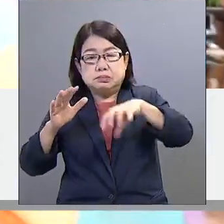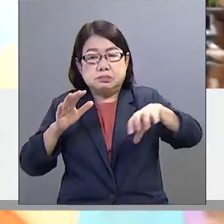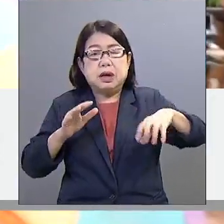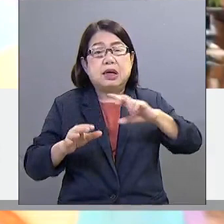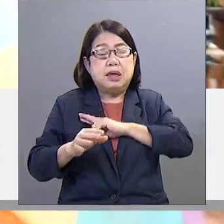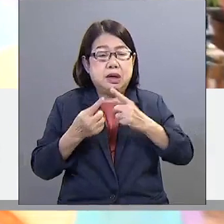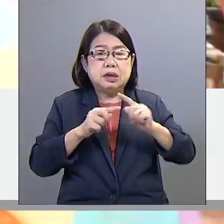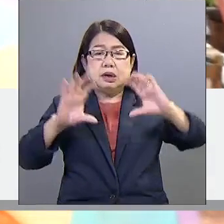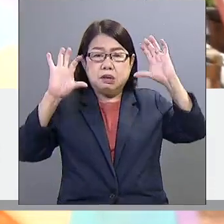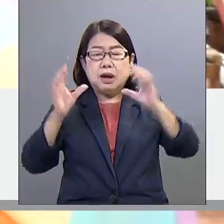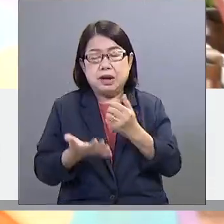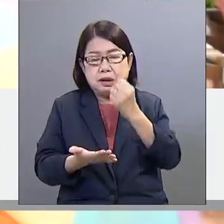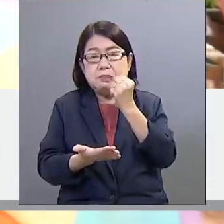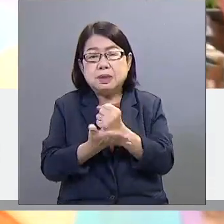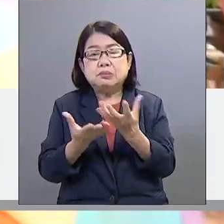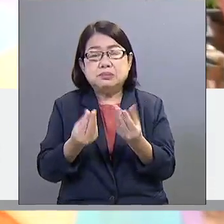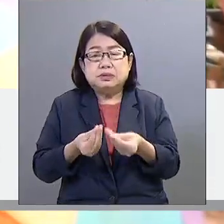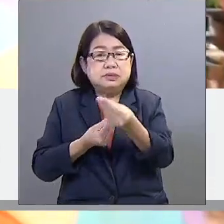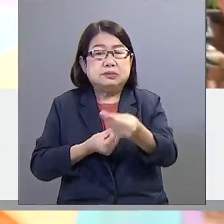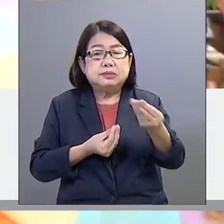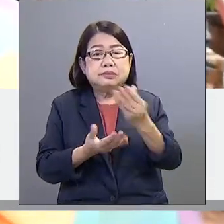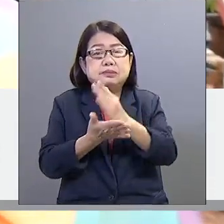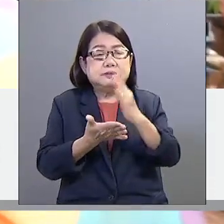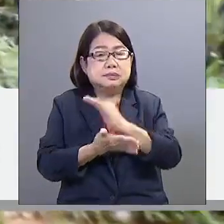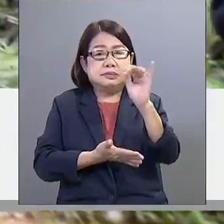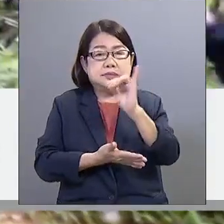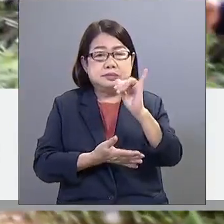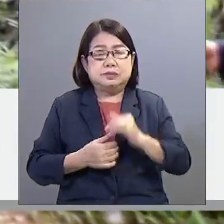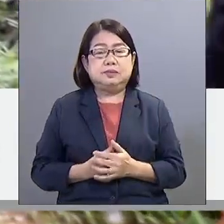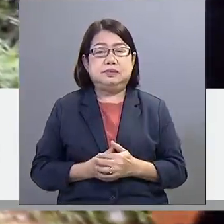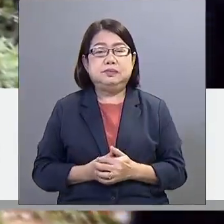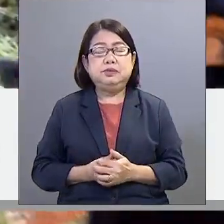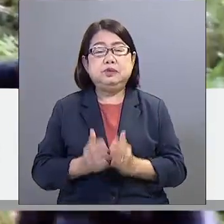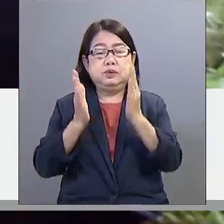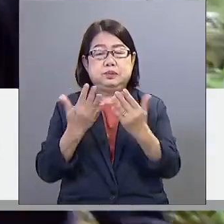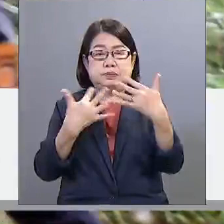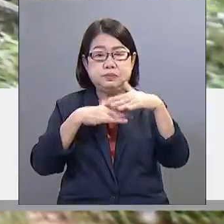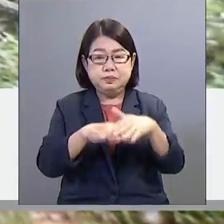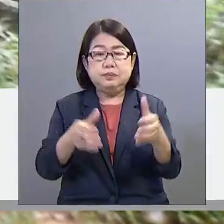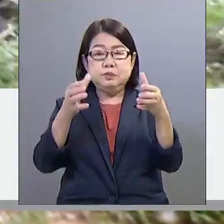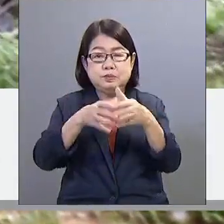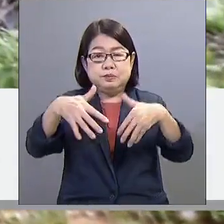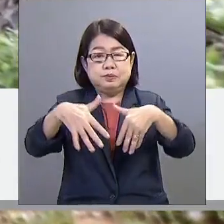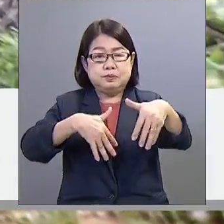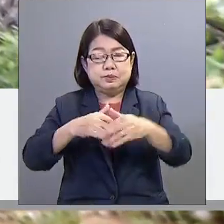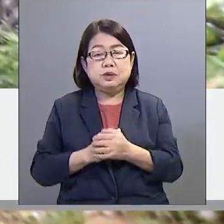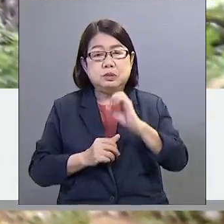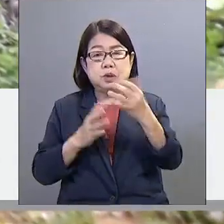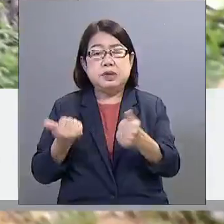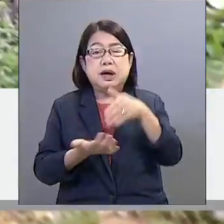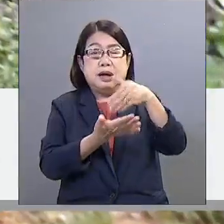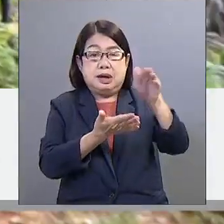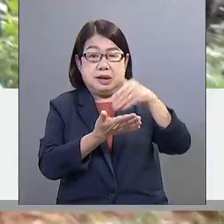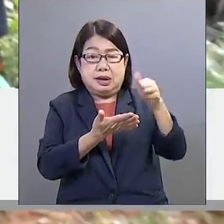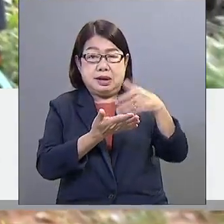จัดสรรที่ดินดังกล่าวนางชนิดาจุลพัฒน์ผู้ประสานงานกลุ่มบอกว่าหลังชาวบ้านถูกผลักดันออก